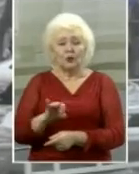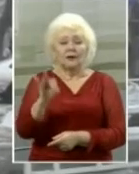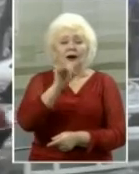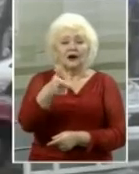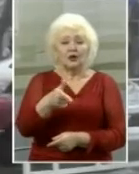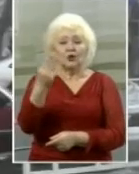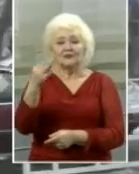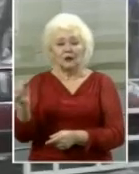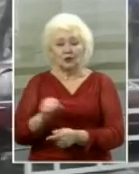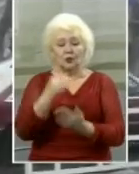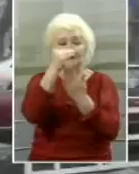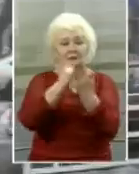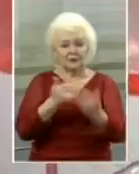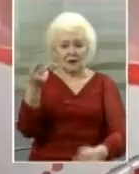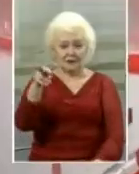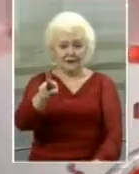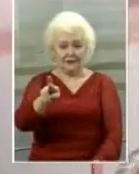Григорій Шматко, телеканал «Скіфія».